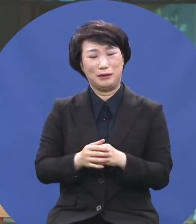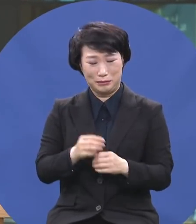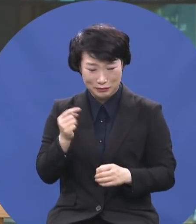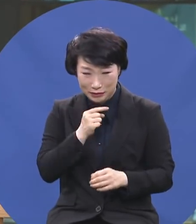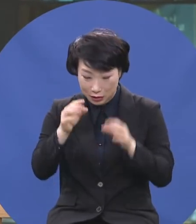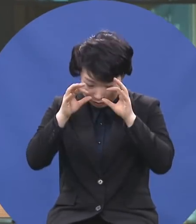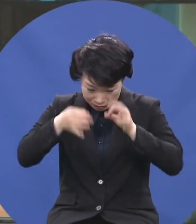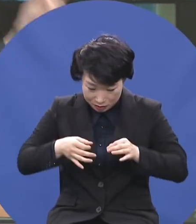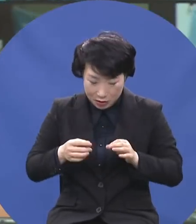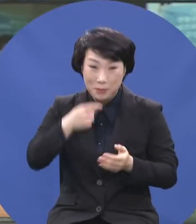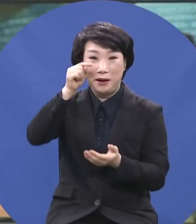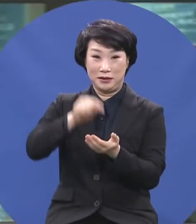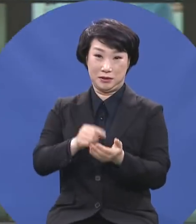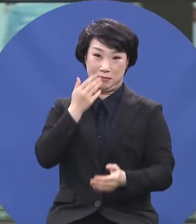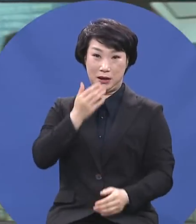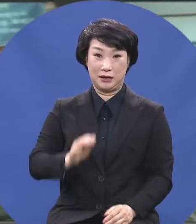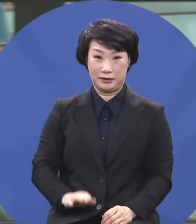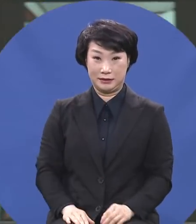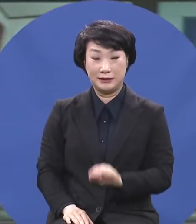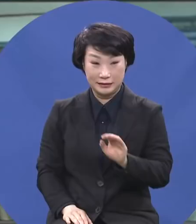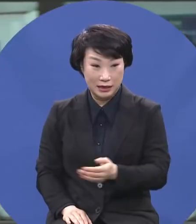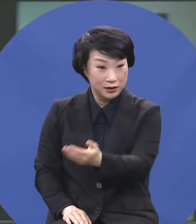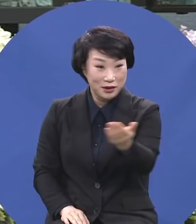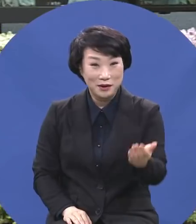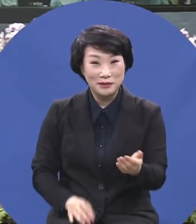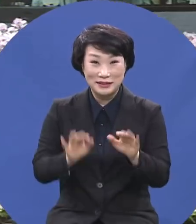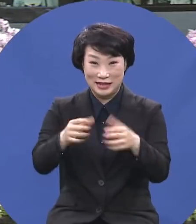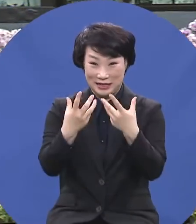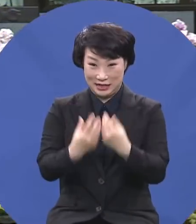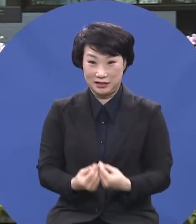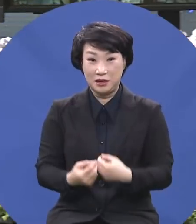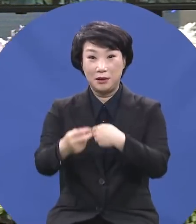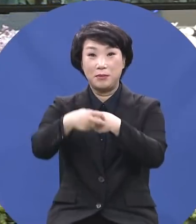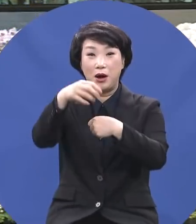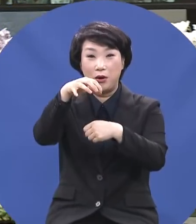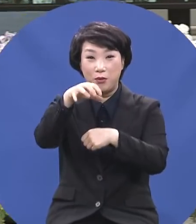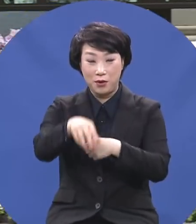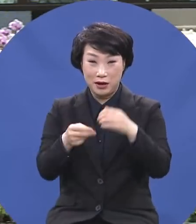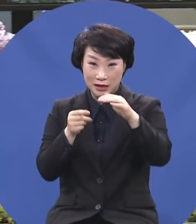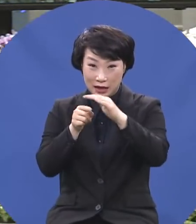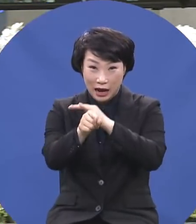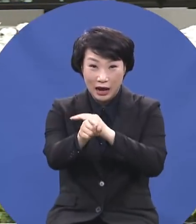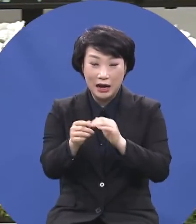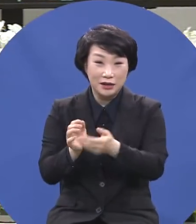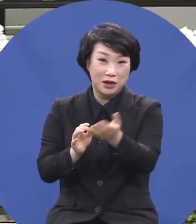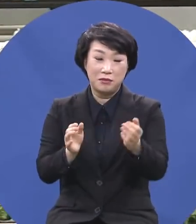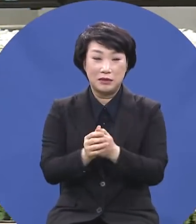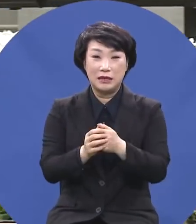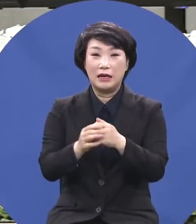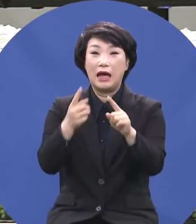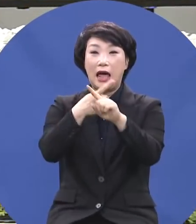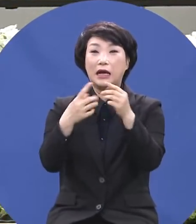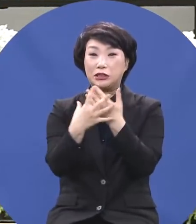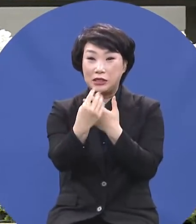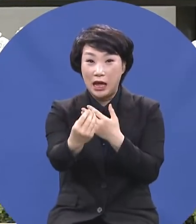섬세하게 보입니다. 우리가 병원에 가서도 엑스레이를 찍으면